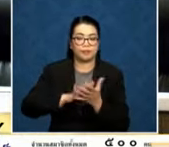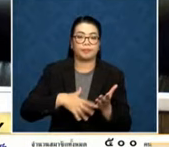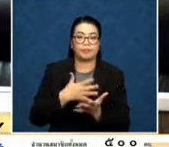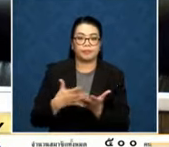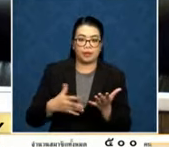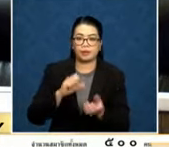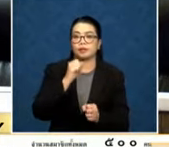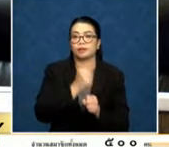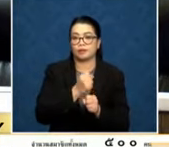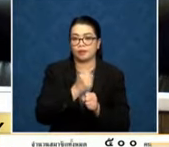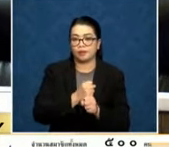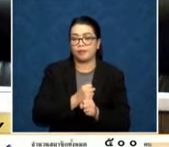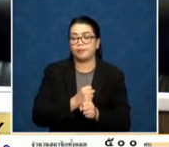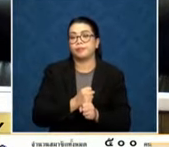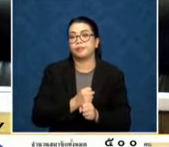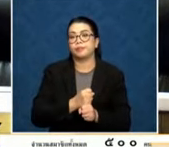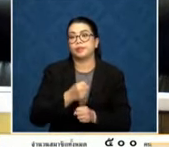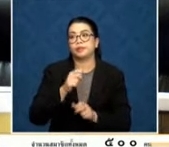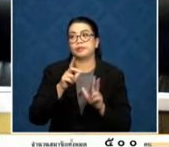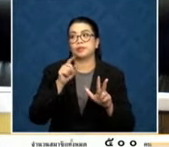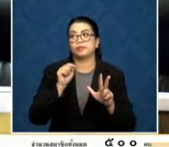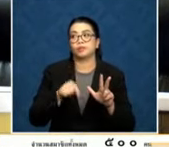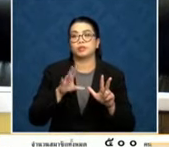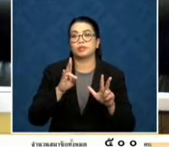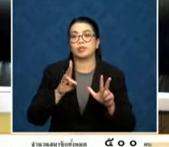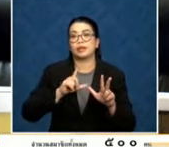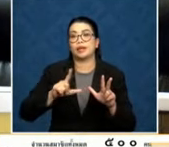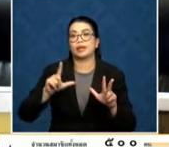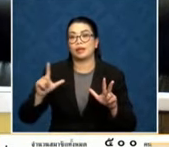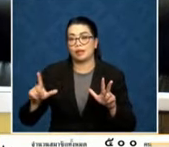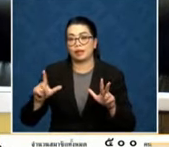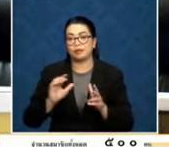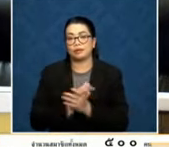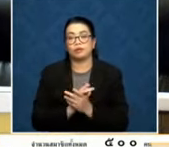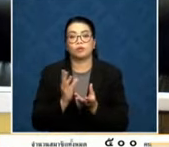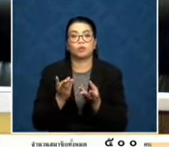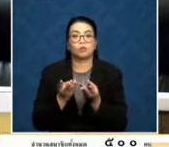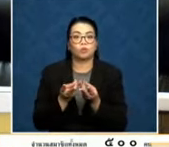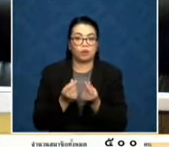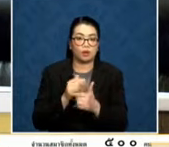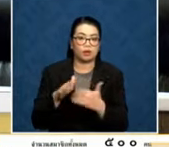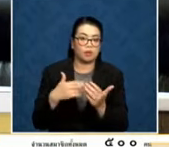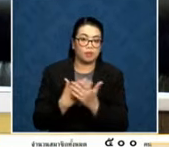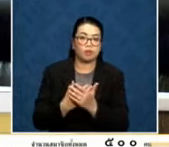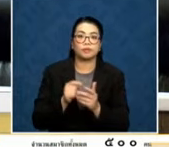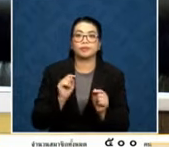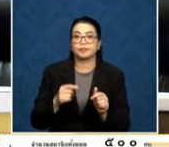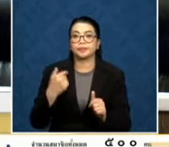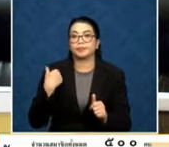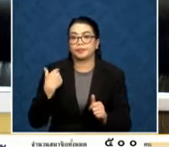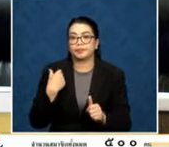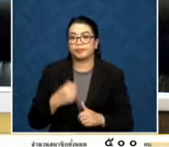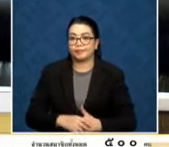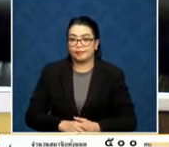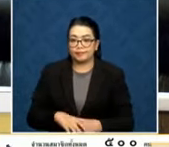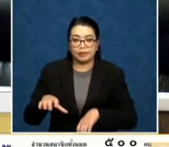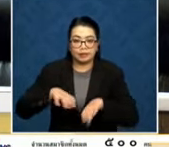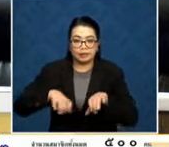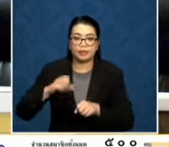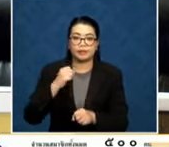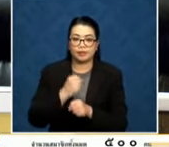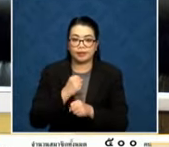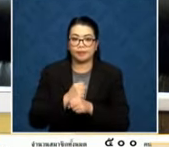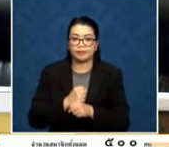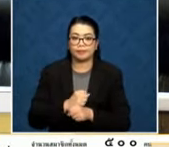นะครับประมาณ3.7ล้านล้านนะครับอันนี้คือตัวเลขที่ที่มีอยู่นะครับที่จัดทำขึ้น